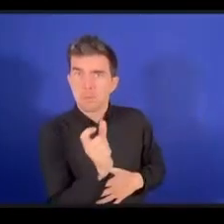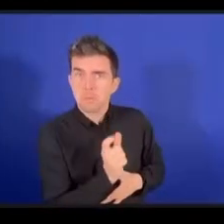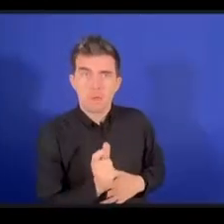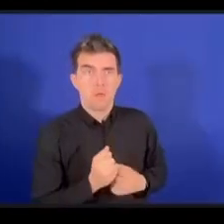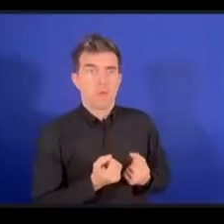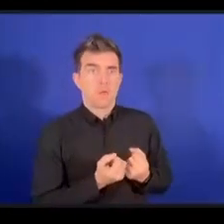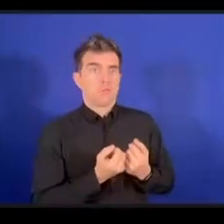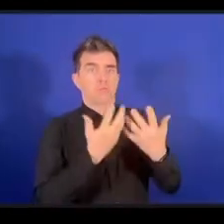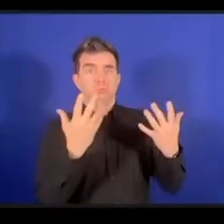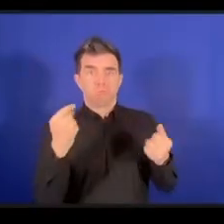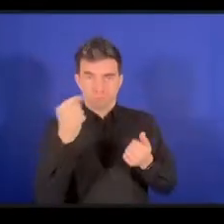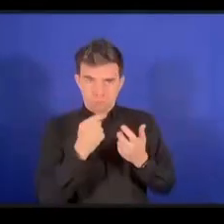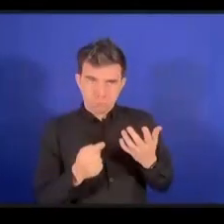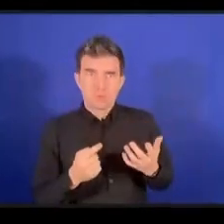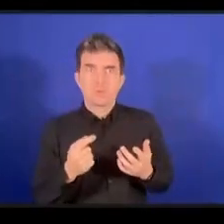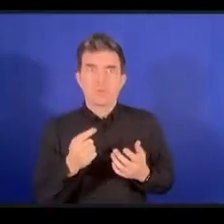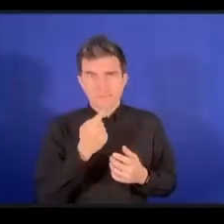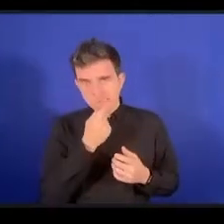也就是说